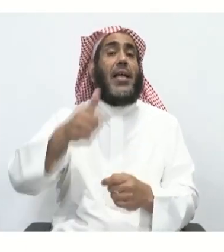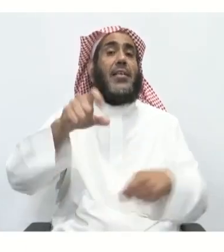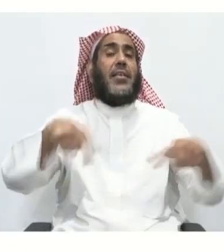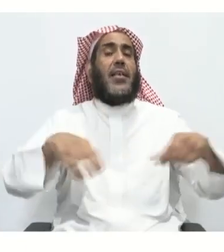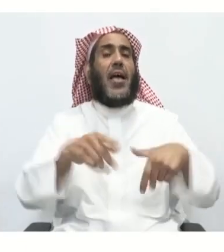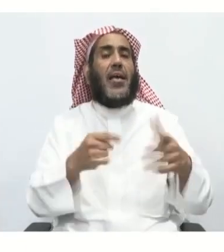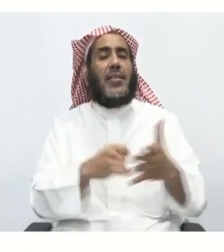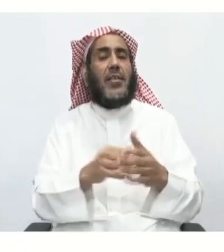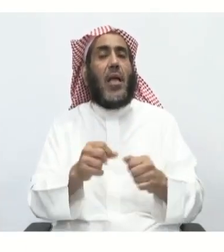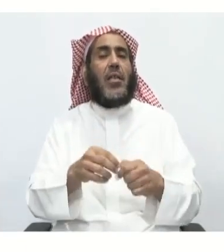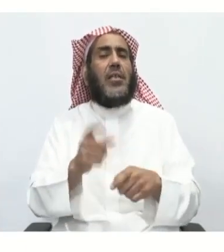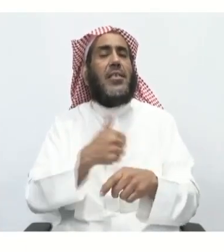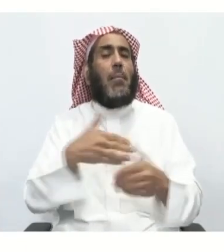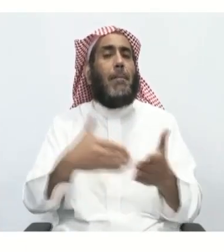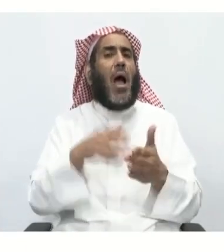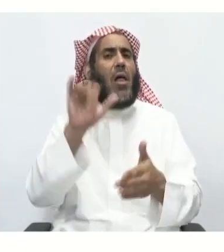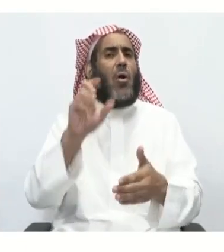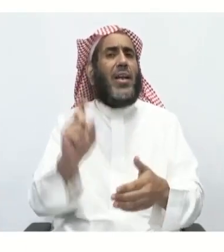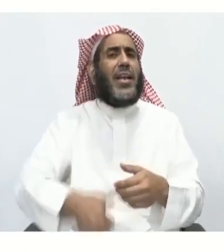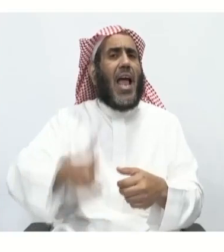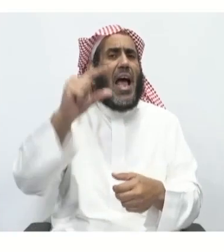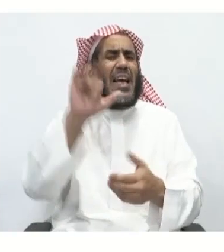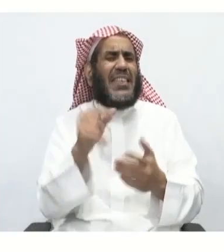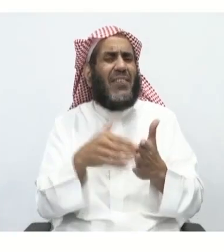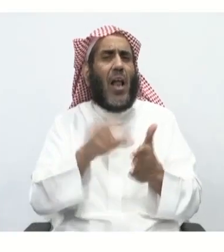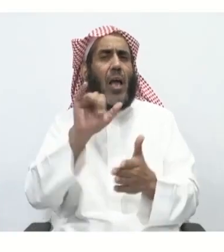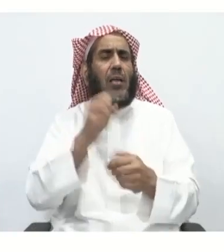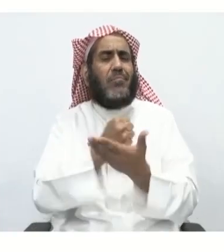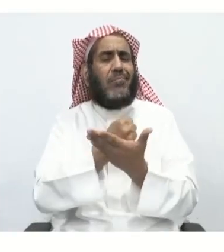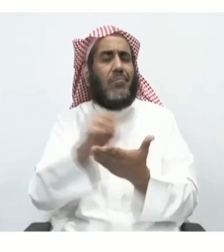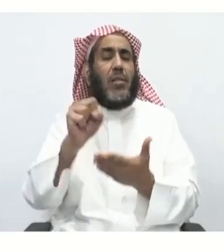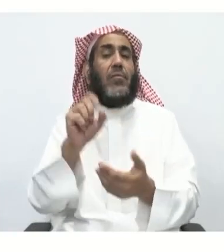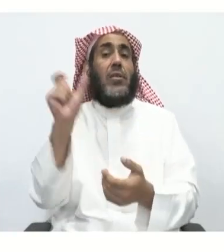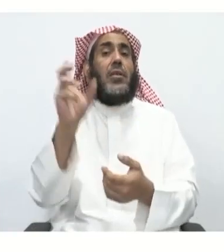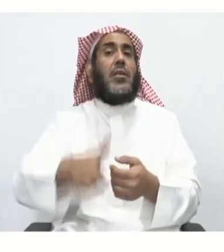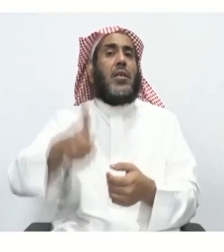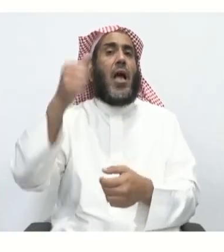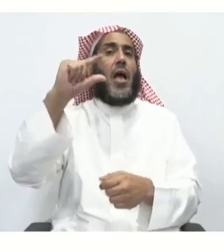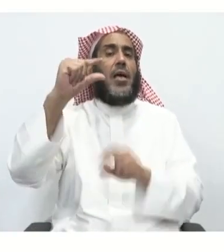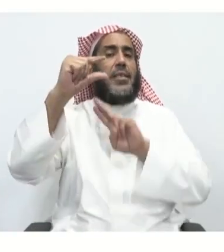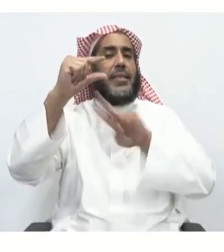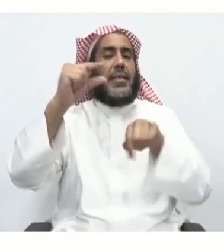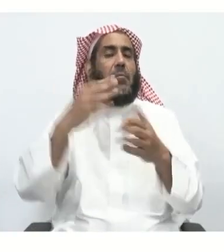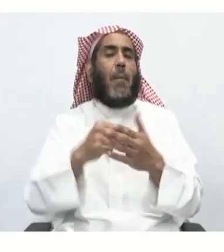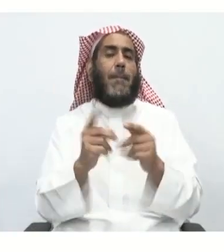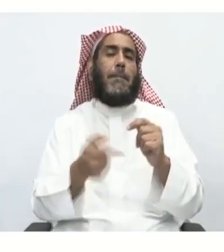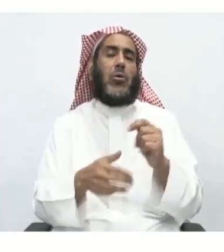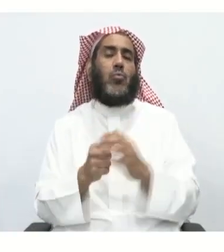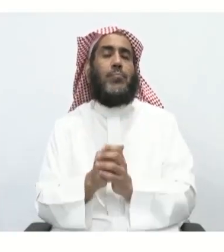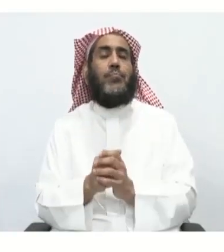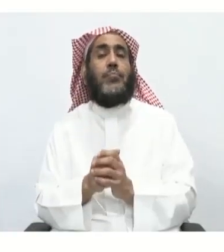رياضي هنا منقوص حذفت الياء لانه اسم منقوص مجرور منقوص مجرور طبعا نكره لا